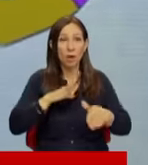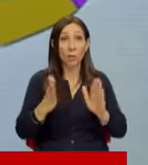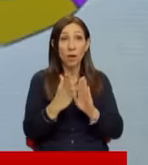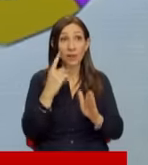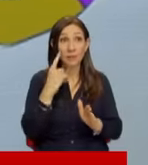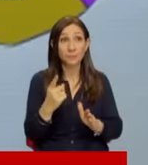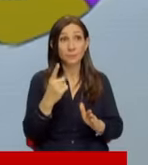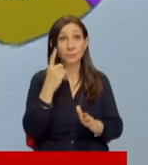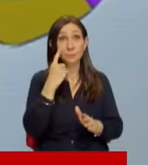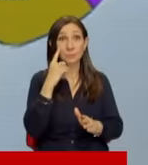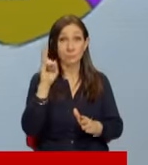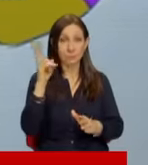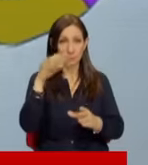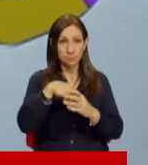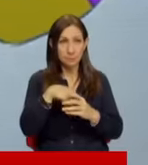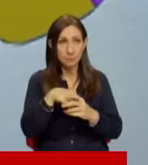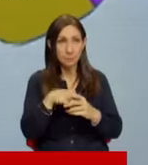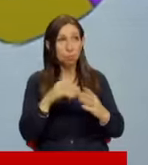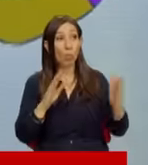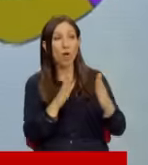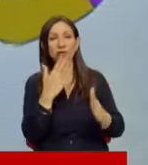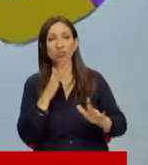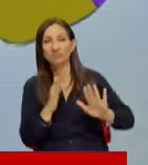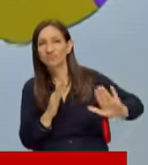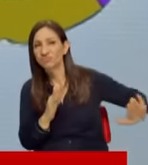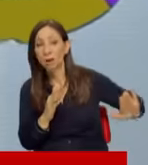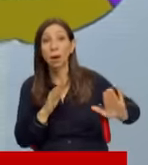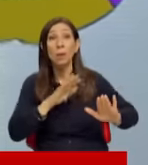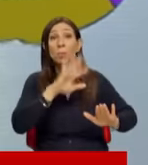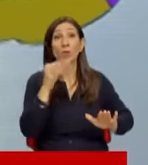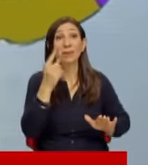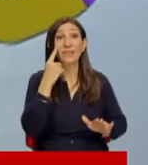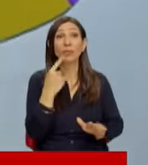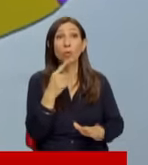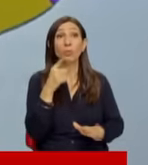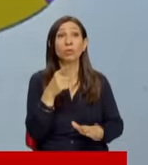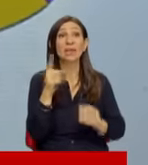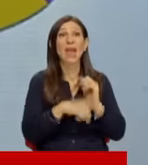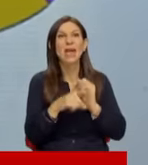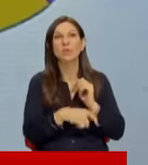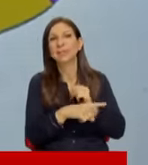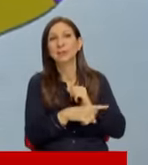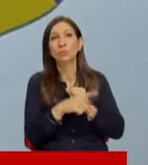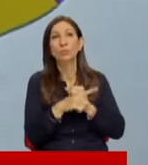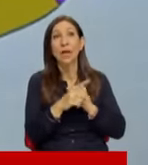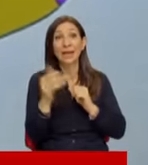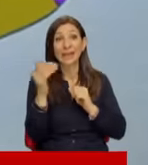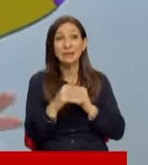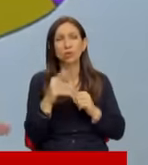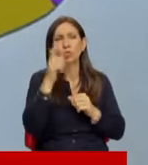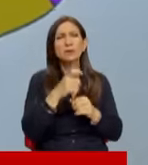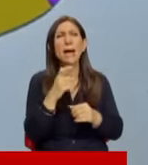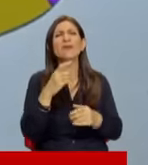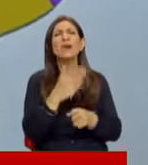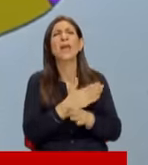karşı. İşte devlet kanalında muhalefet diye bir şey yok. Ve öte yandan bütün devlet diyor ki bunlar terörist. Yani bunlar gelirse ülke,